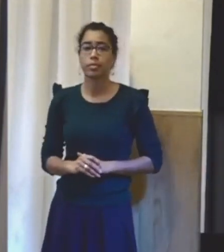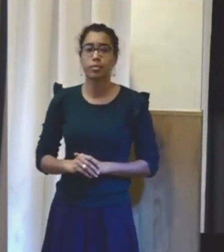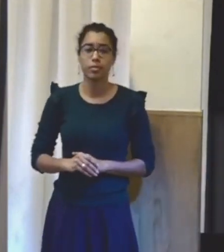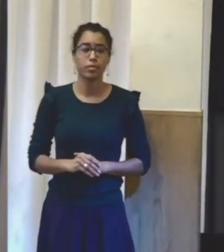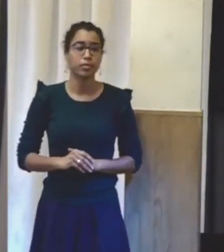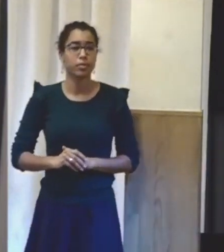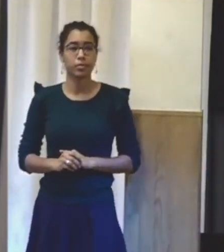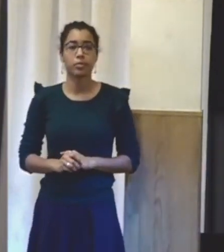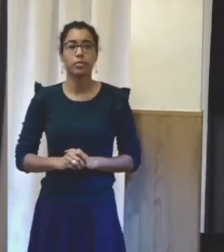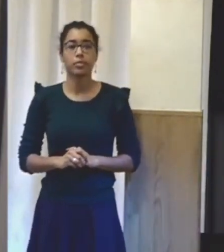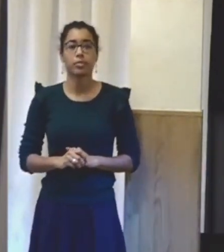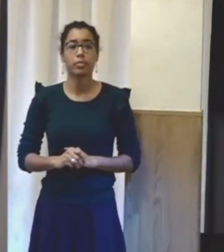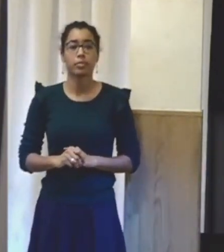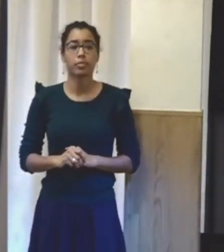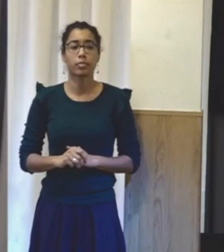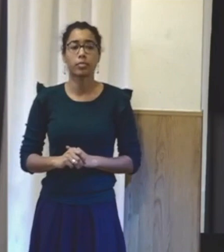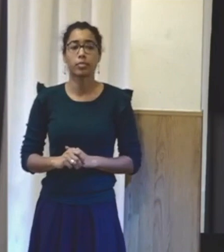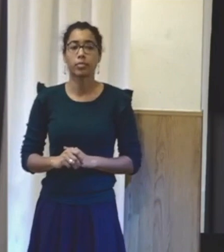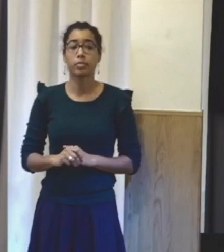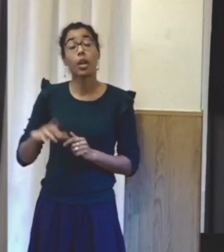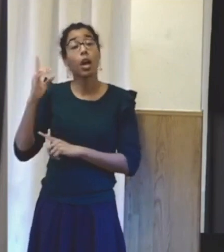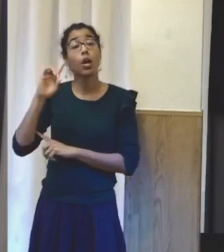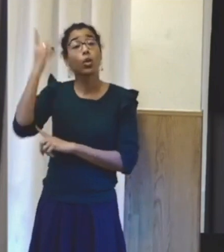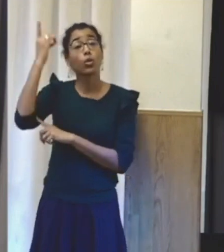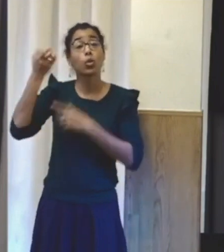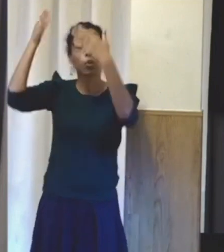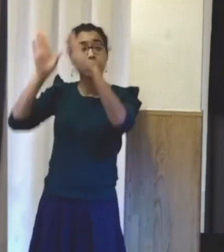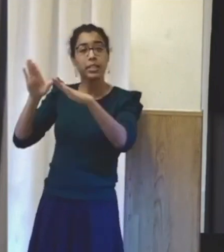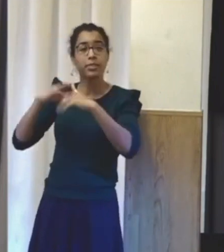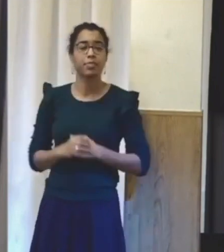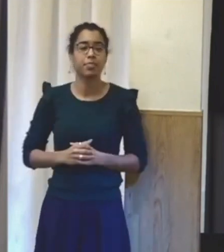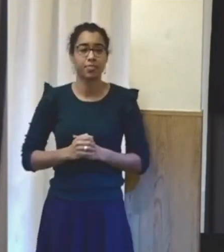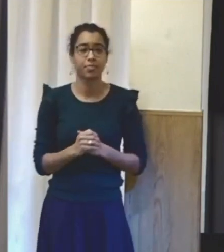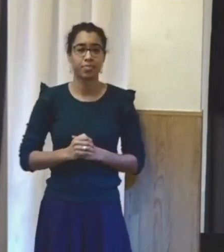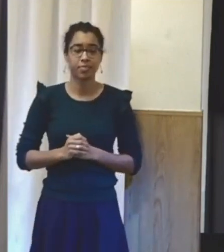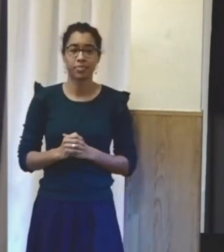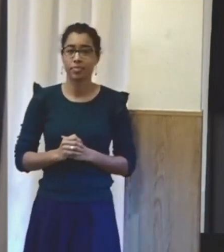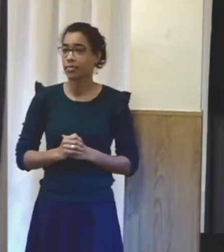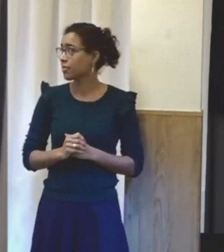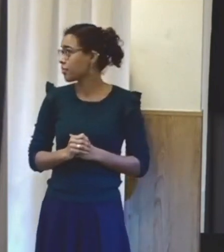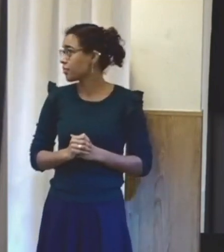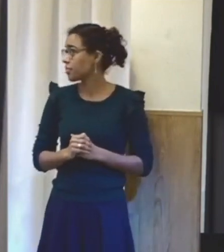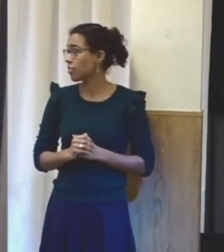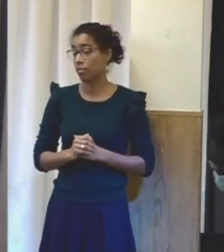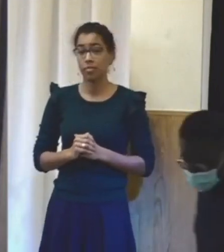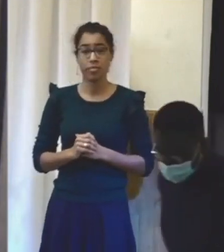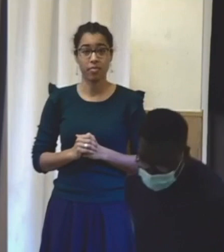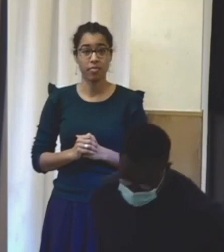Alléluia. Merci. Que Dieu soit béni. Donc, ça fait un petit moment